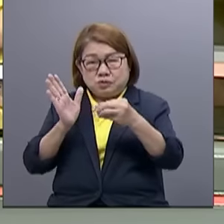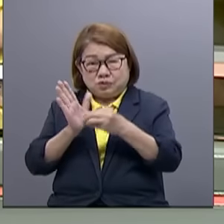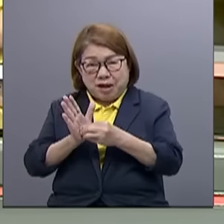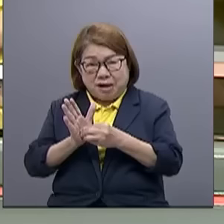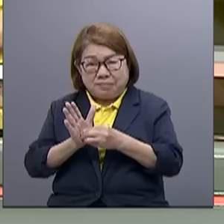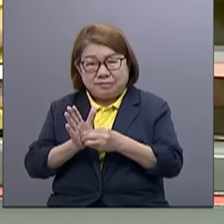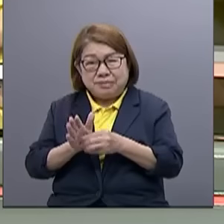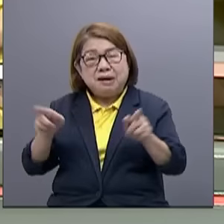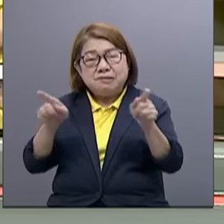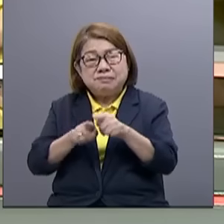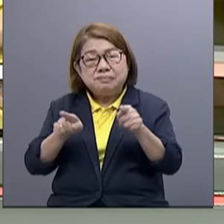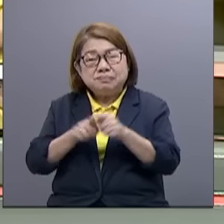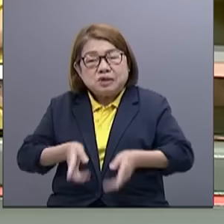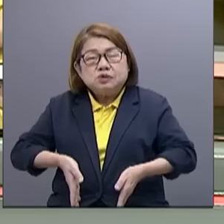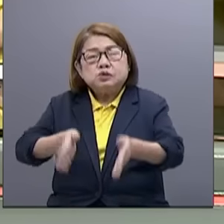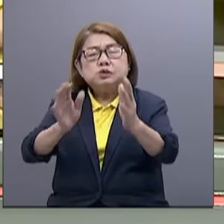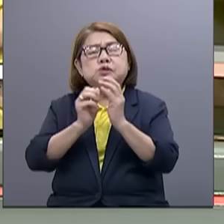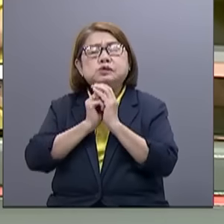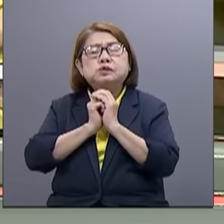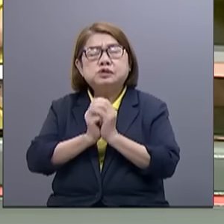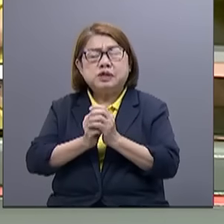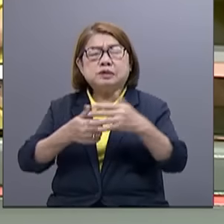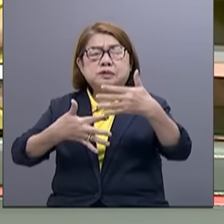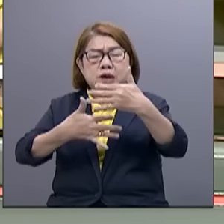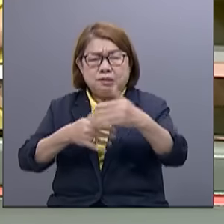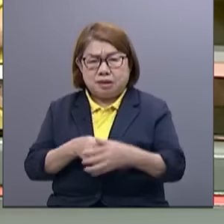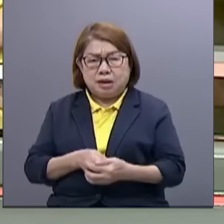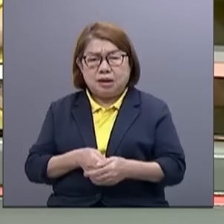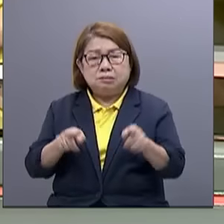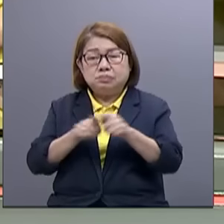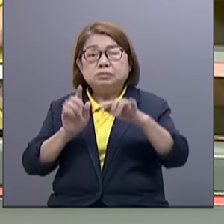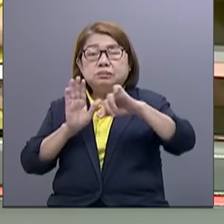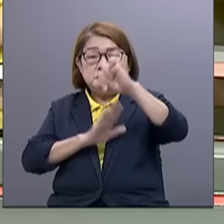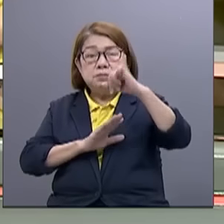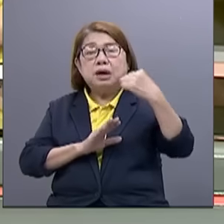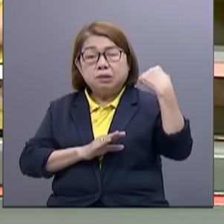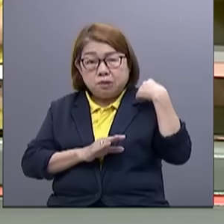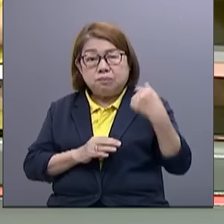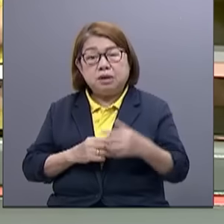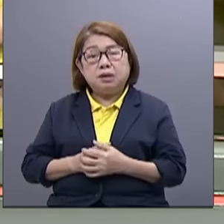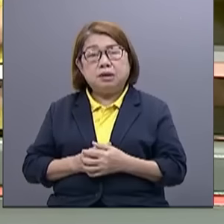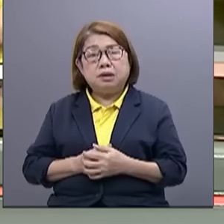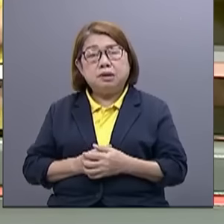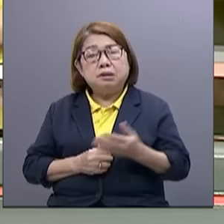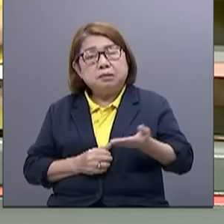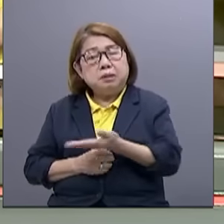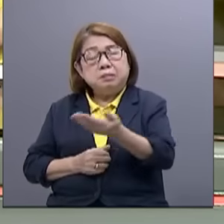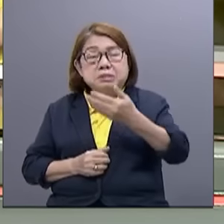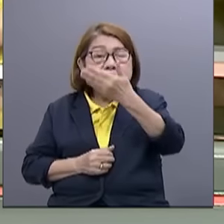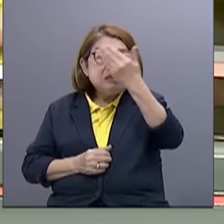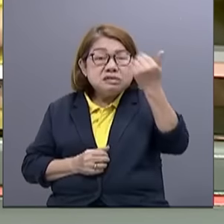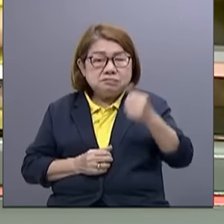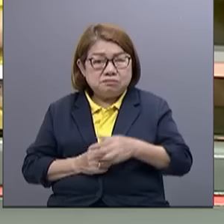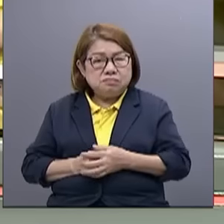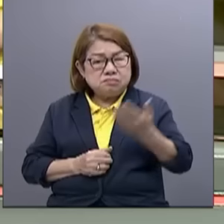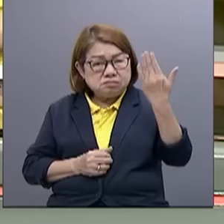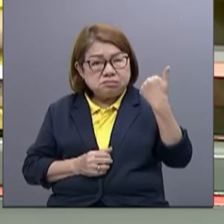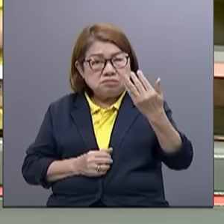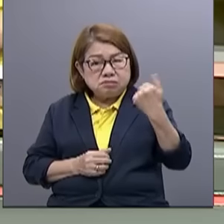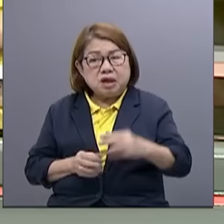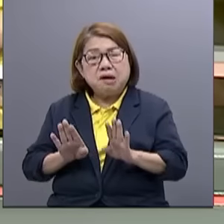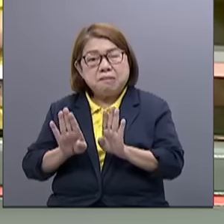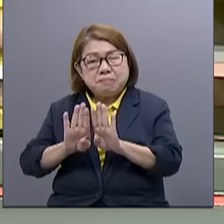ไชน่าทาวน์แห่งใหม่ของกรุงเทพหรือที่จังหวัดเชียงใหม่ค่ะเราอาจจะมองข้ามสิ่งเหล่านี้มานานมากพอสม